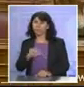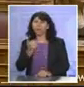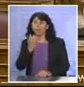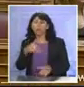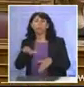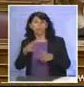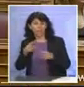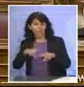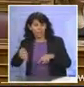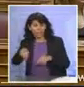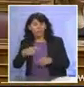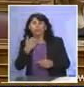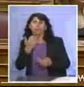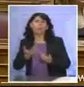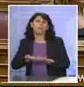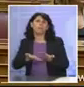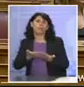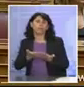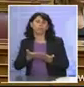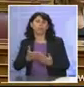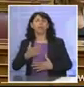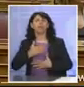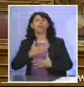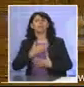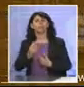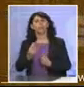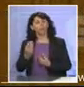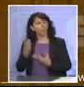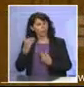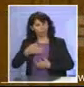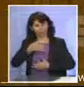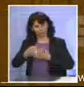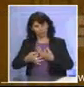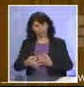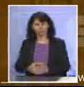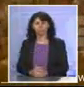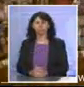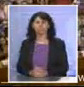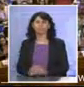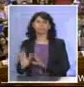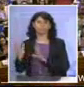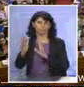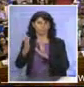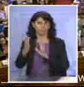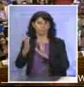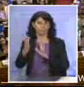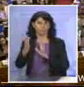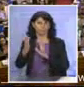συνθήκες δεν μπορούμε να βοηθήσουμε ούτε τους εαυτούς μας. Σας ευχαριστώ που με ακούσατε.